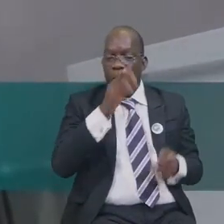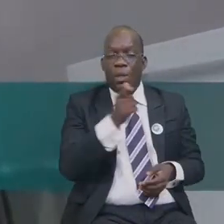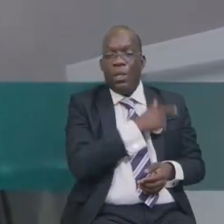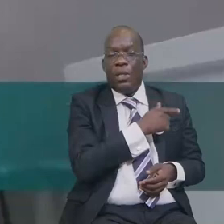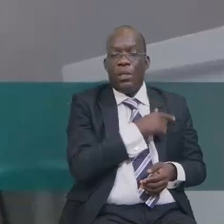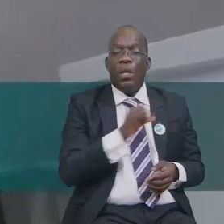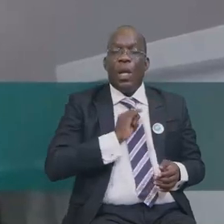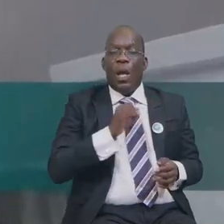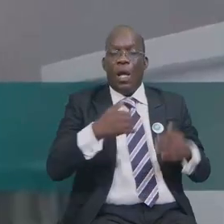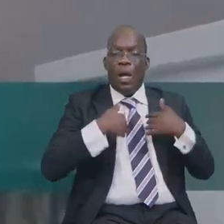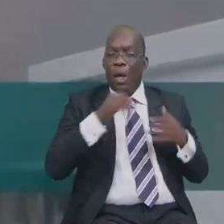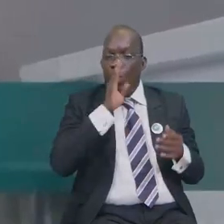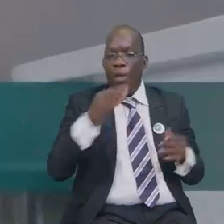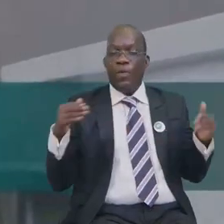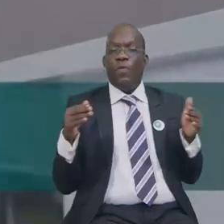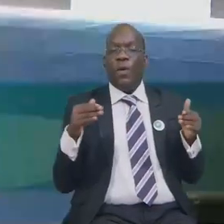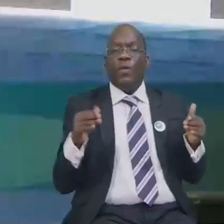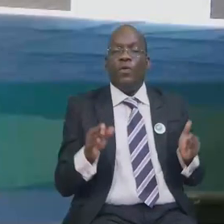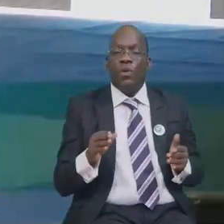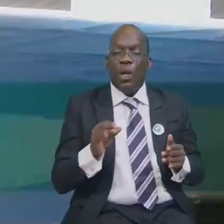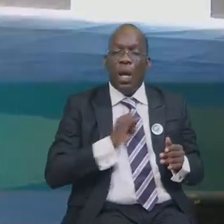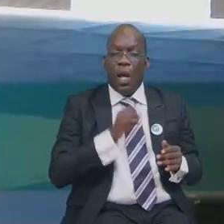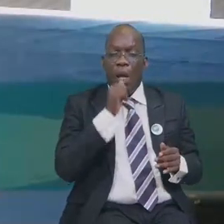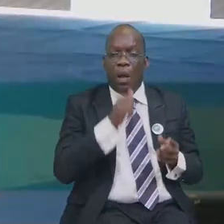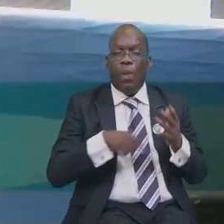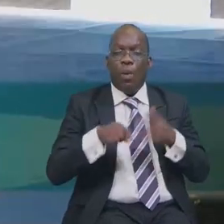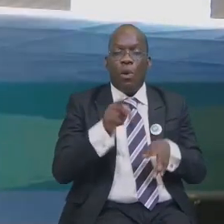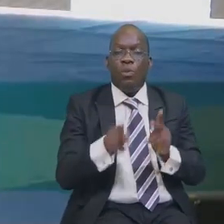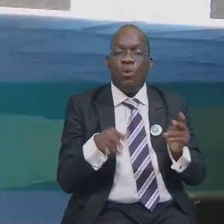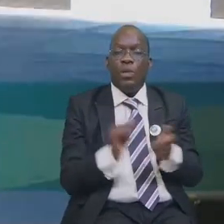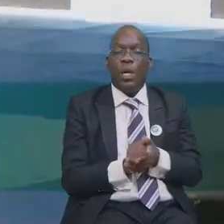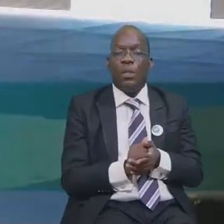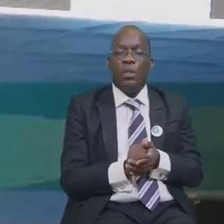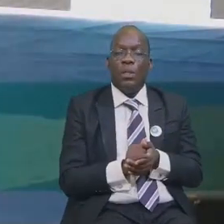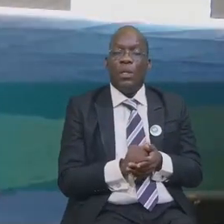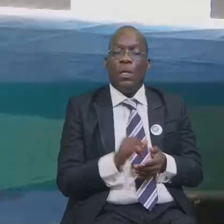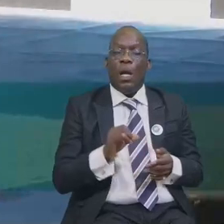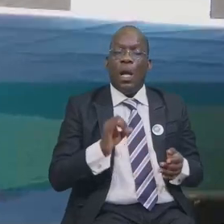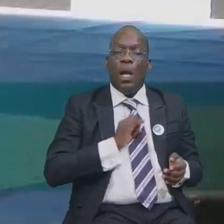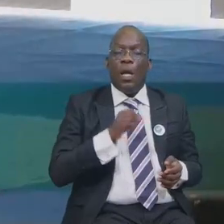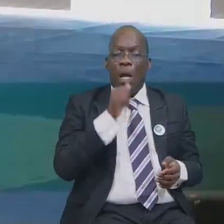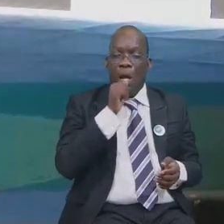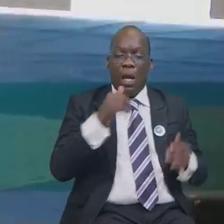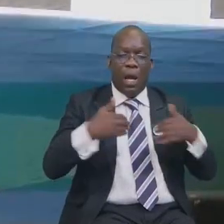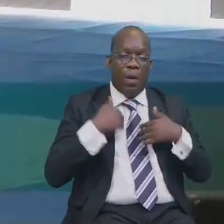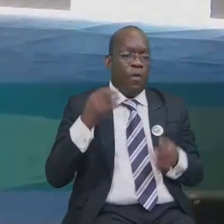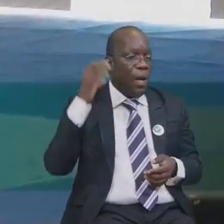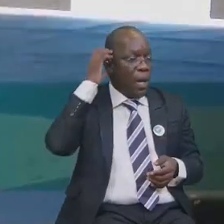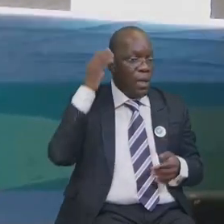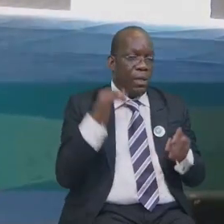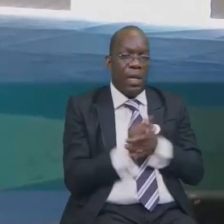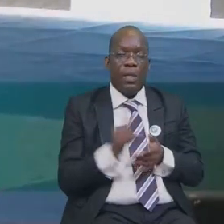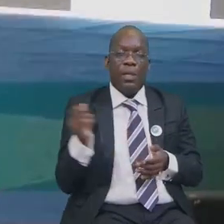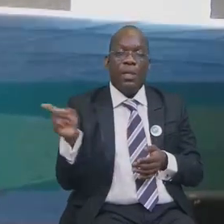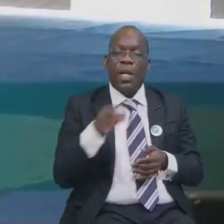j'étais craintif. J'ai entendu parler de ces gens-là vers qui je dois aller. Et j'ai appris qu'ils sont difficiles, ces